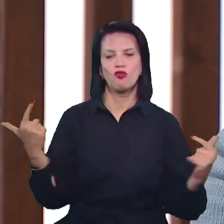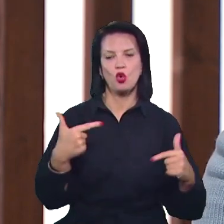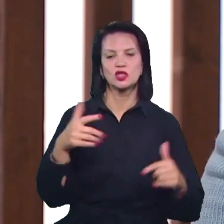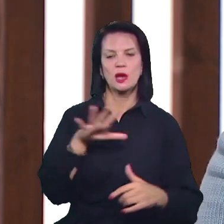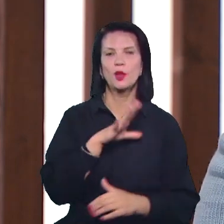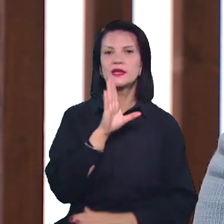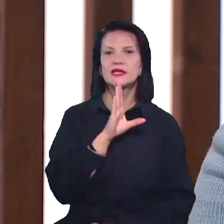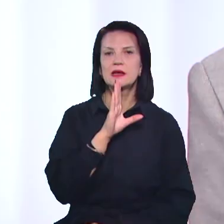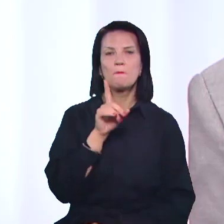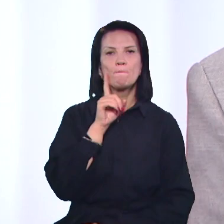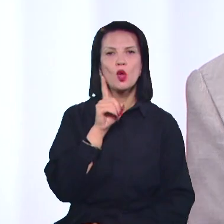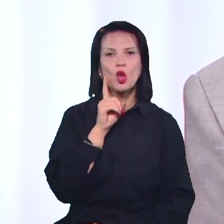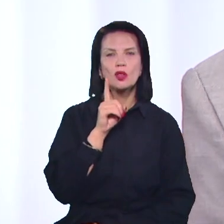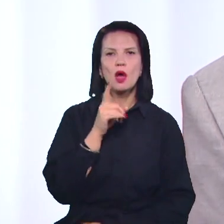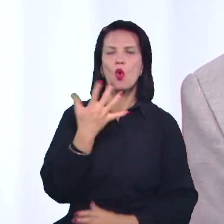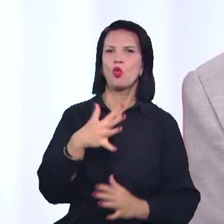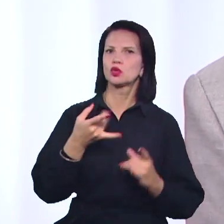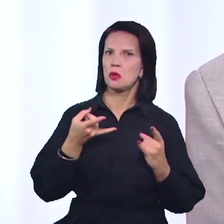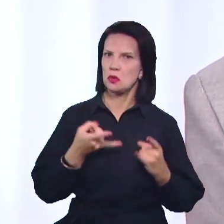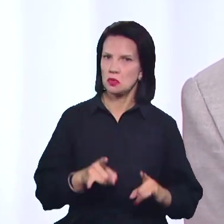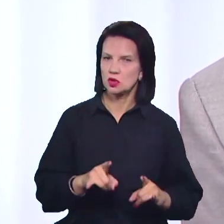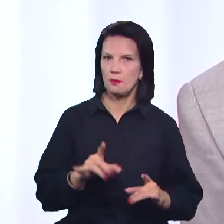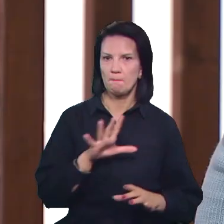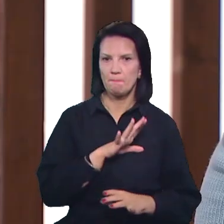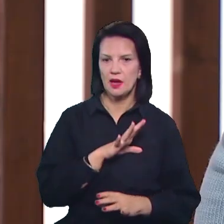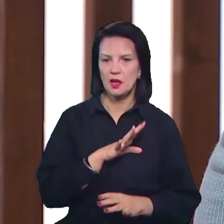дівчина, молода, рожавша, яка